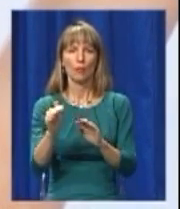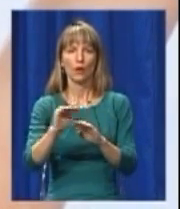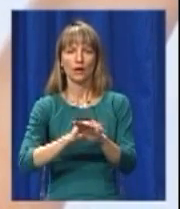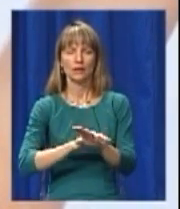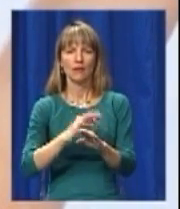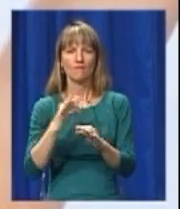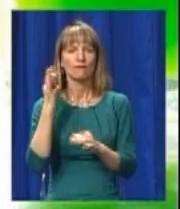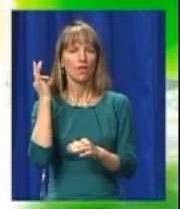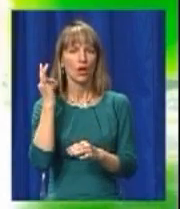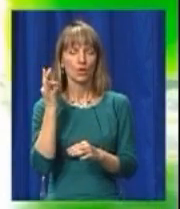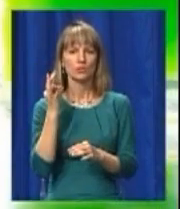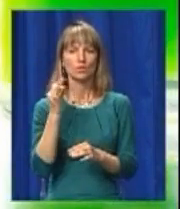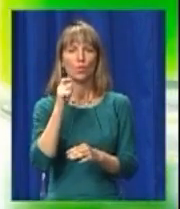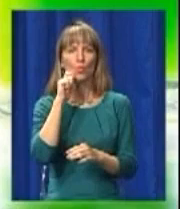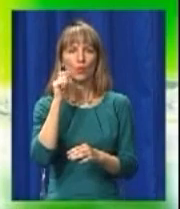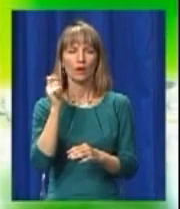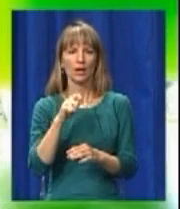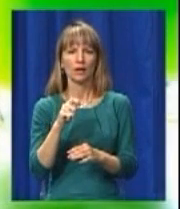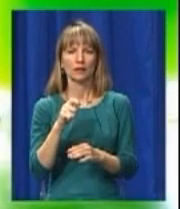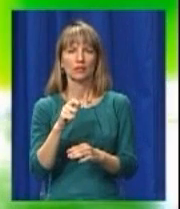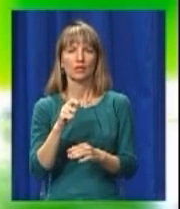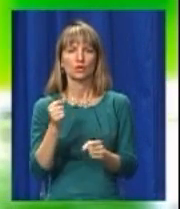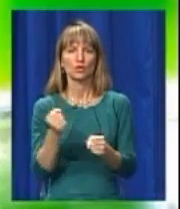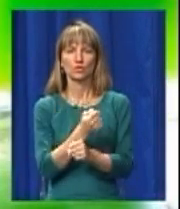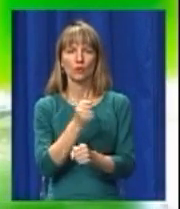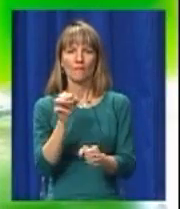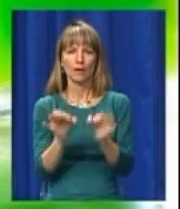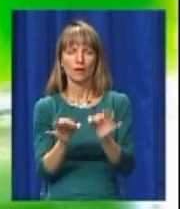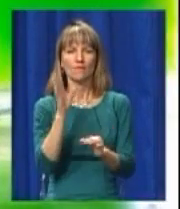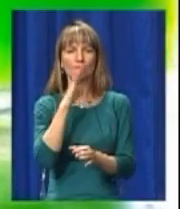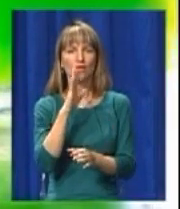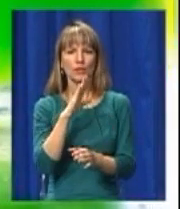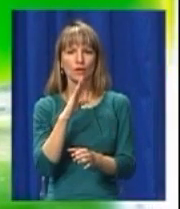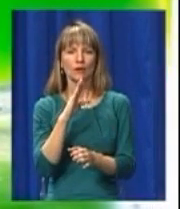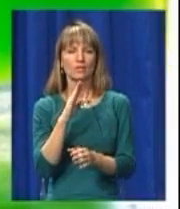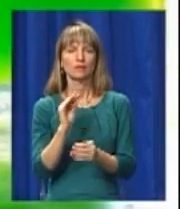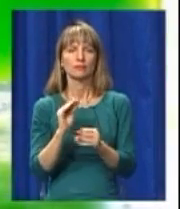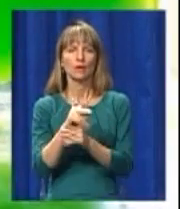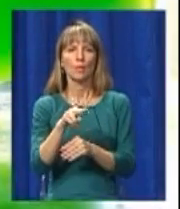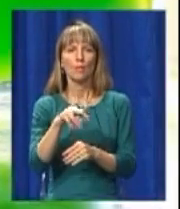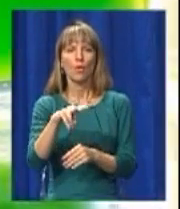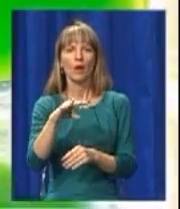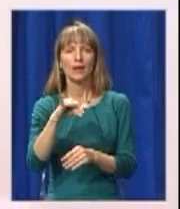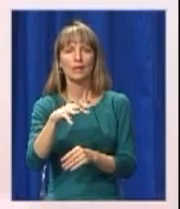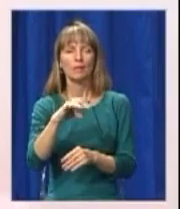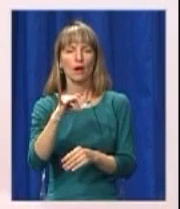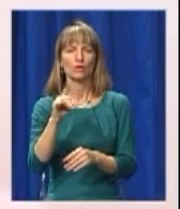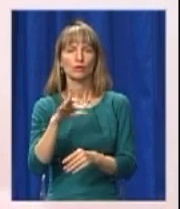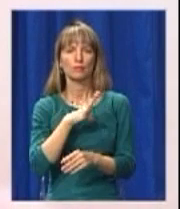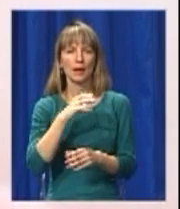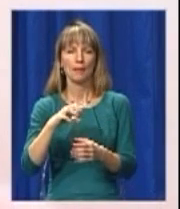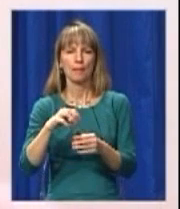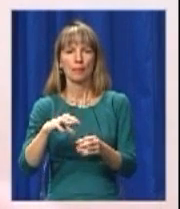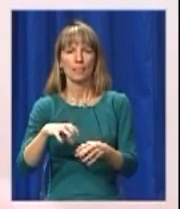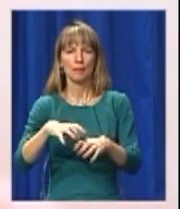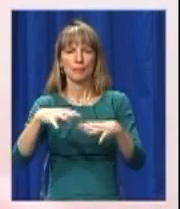виробляється волосяними цибулинами. У країнах з жорсткою природною водою в шампуні додаються полімери для підвищеного піноутворення. Дитячі